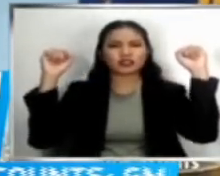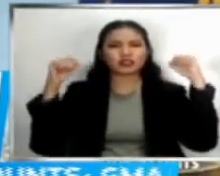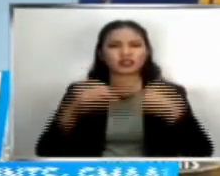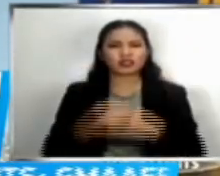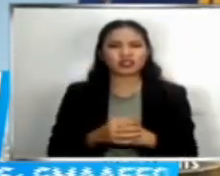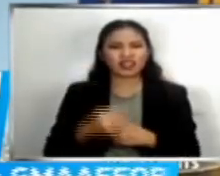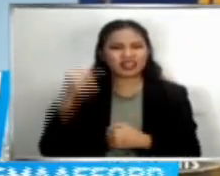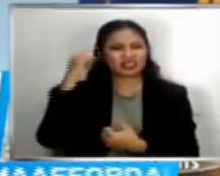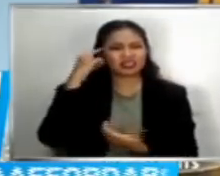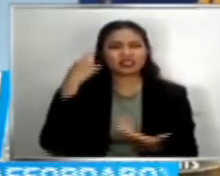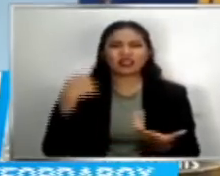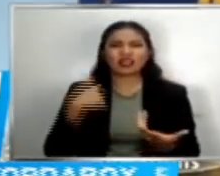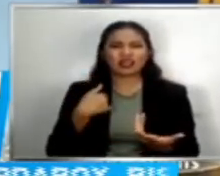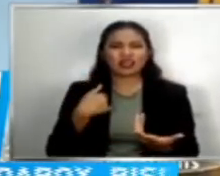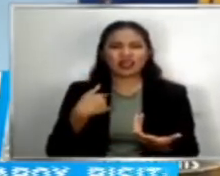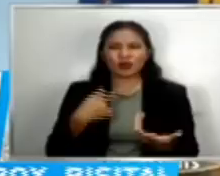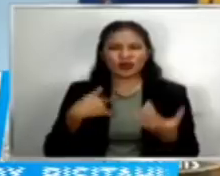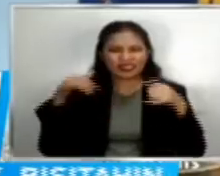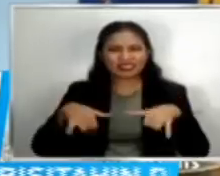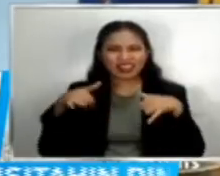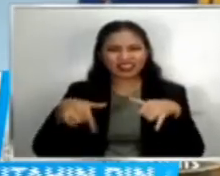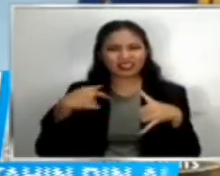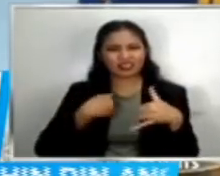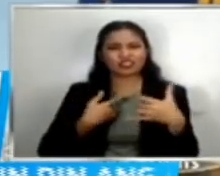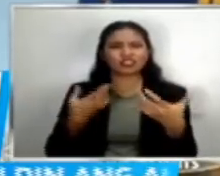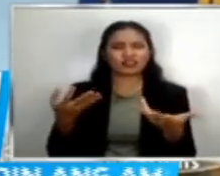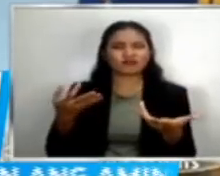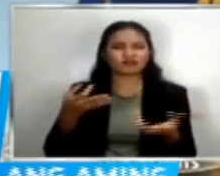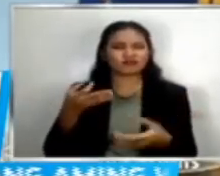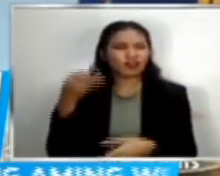sa pwesto na ito kung inutil ako?